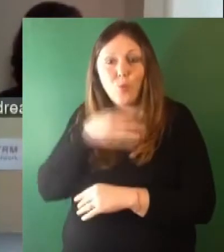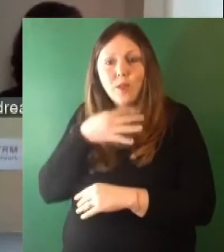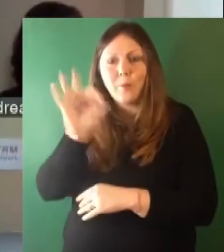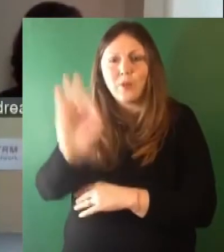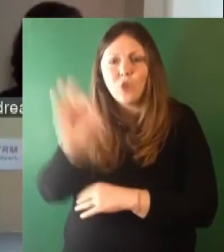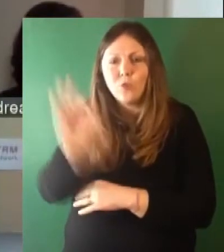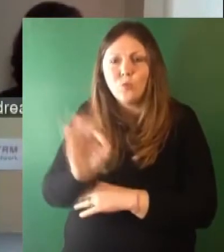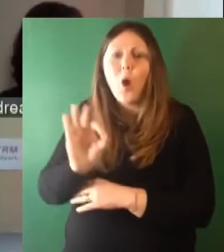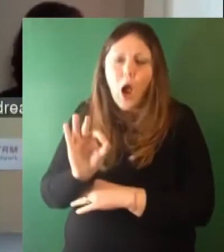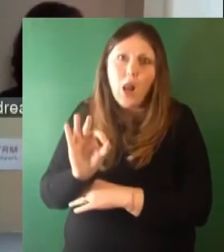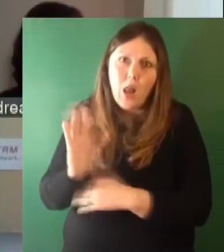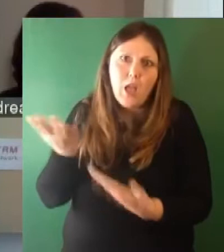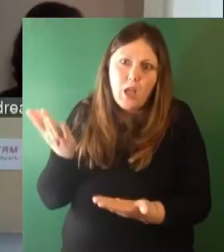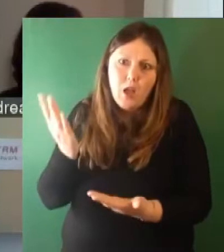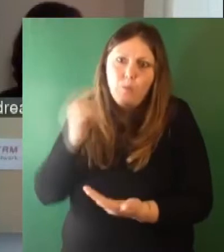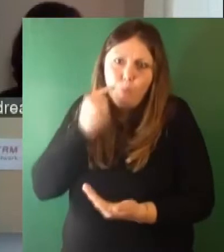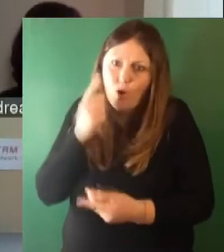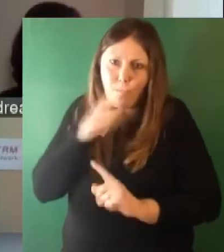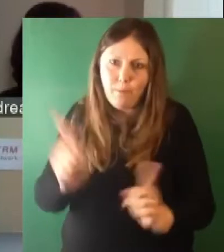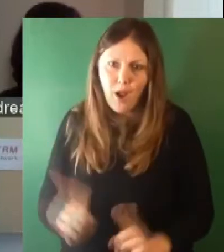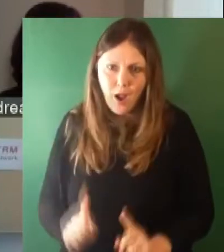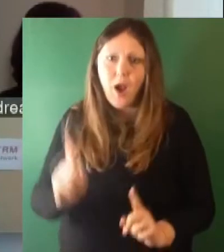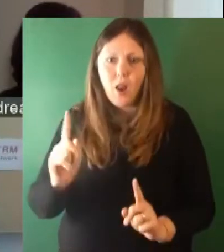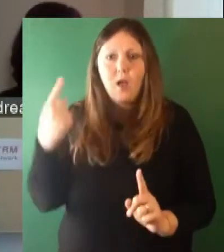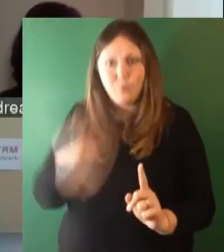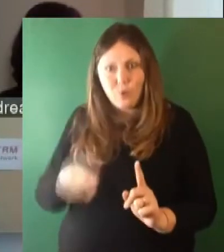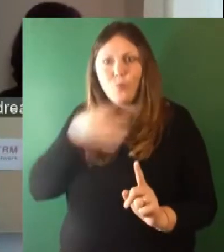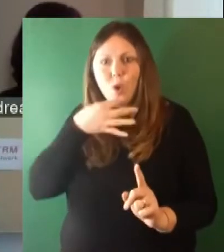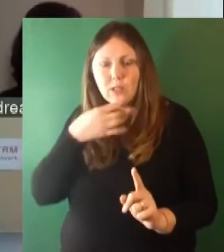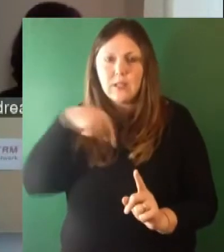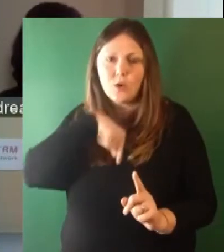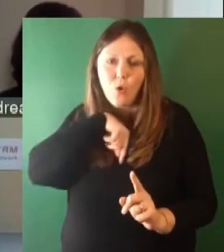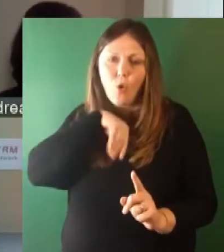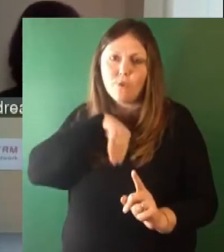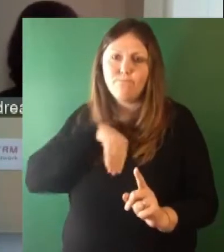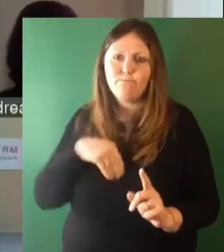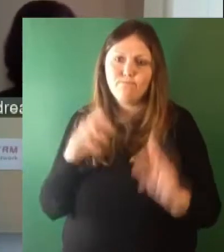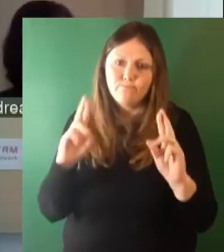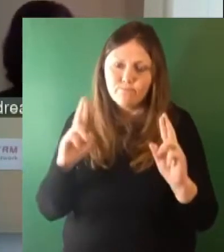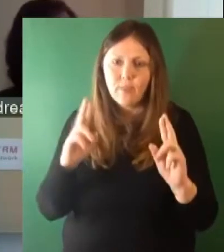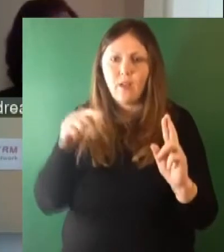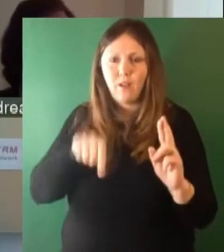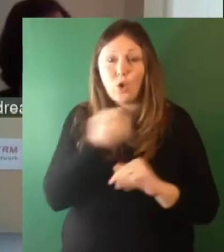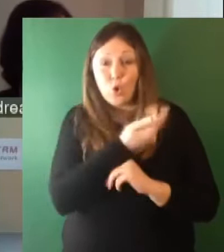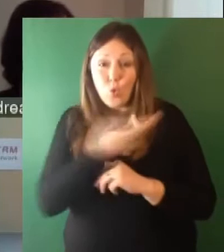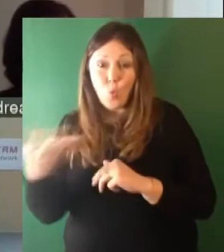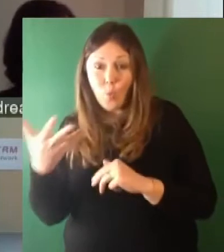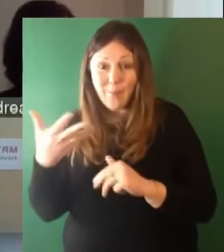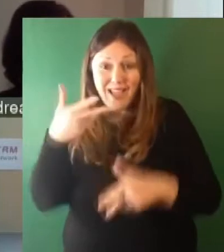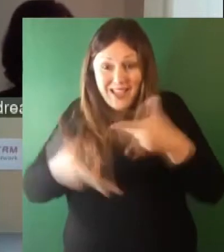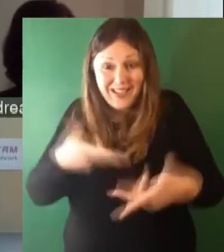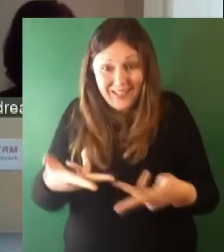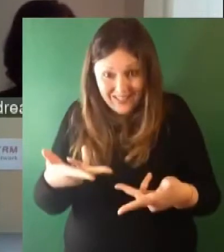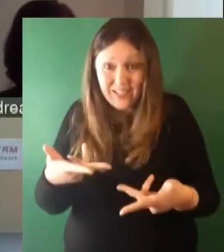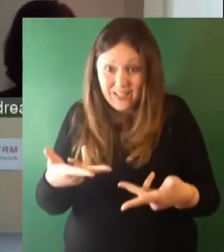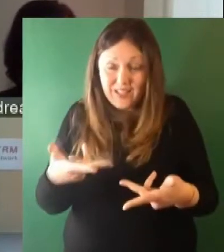particolarmente favorevole. Significa che noi siamo abbastanza confidenti che i numeri che forniamo sono dei numeri